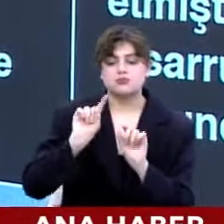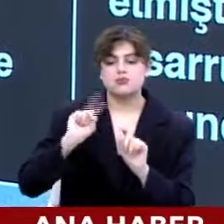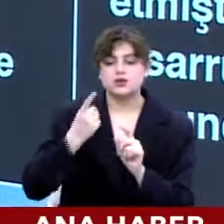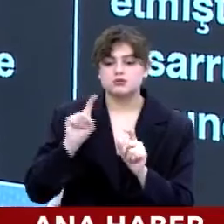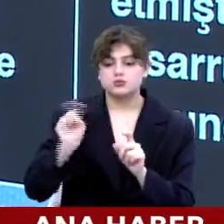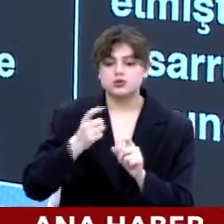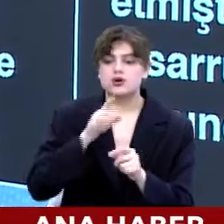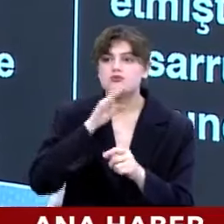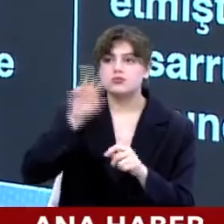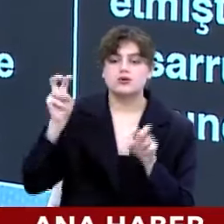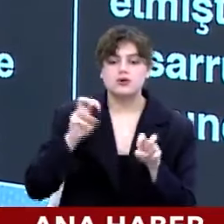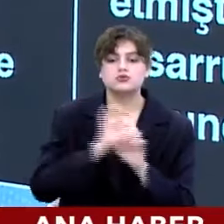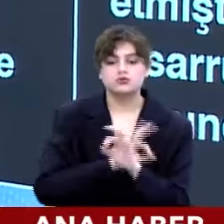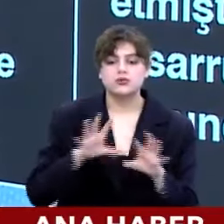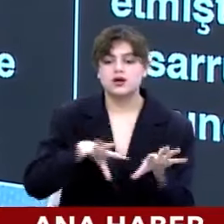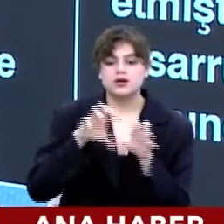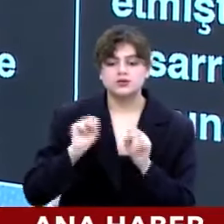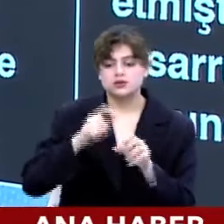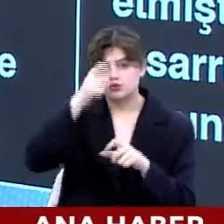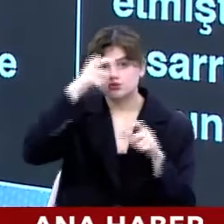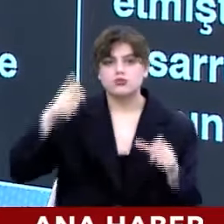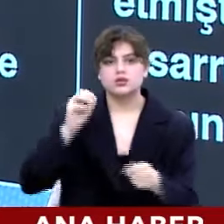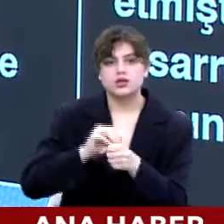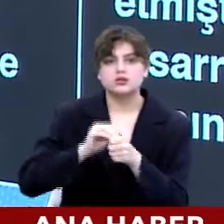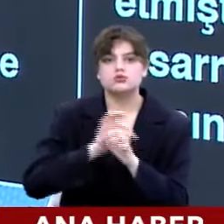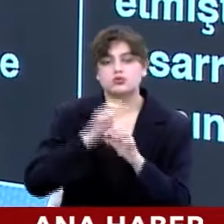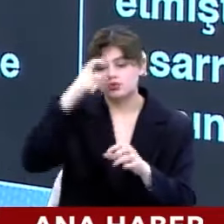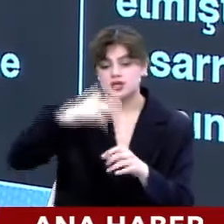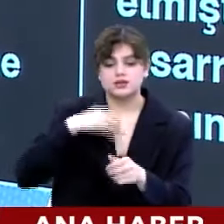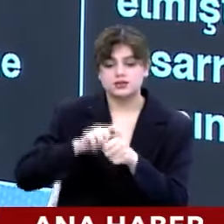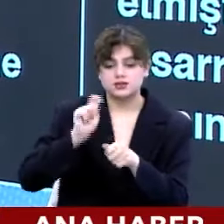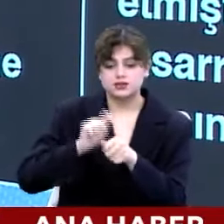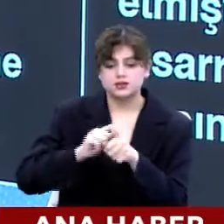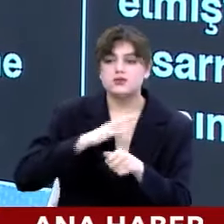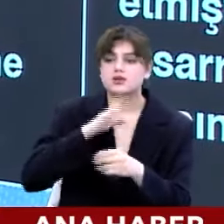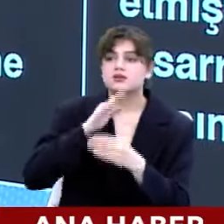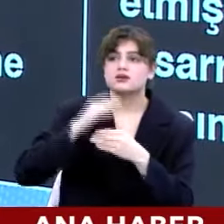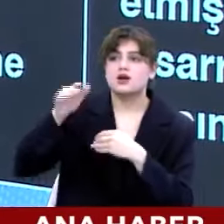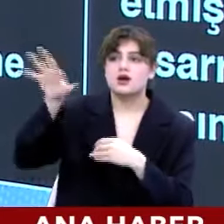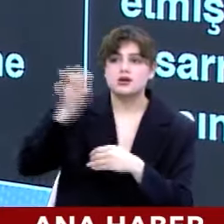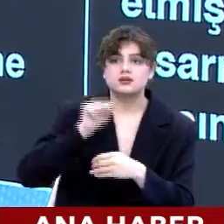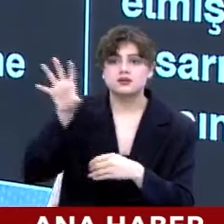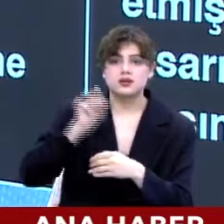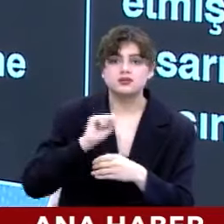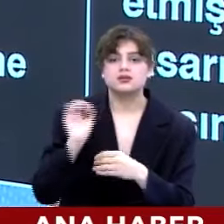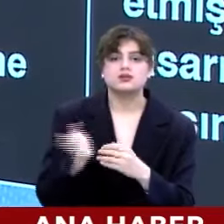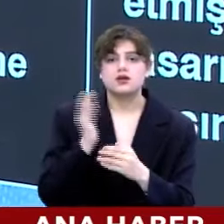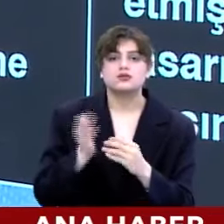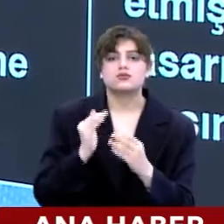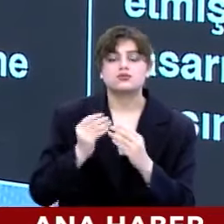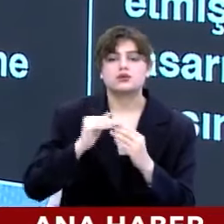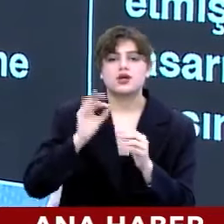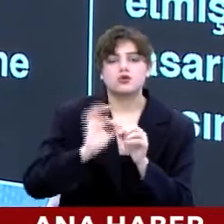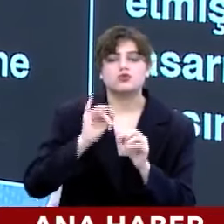de dışarıdan yoğun ithal etmeyecek. Olabildiğince içeride üretecek. Üretip satacak ama dışarıdan alırken de daha böyle temkinli